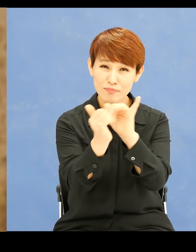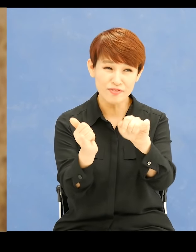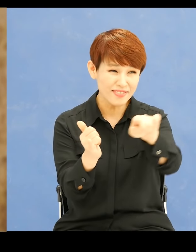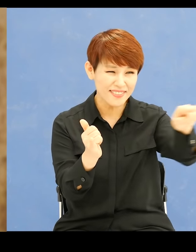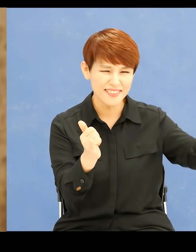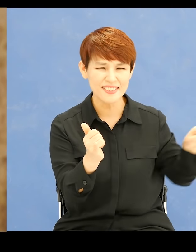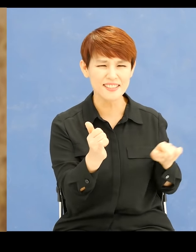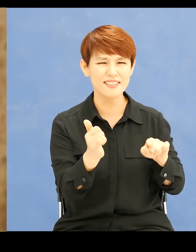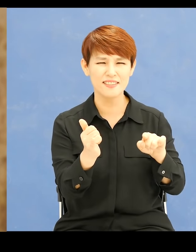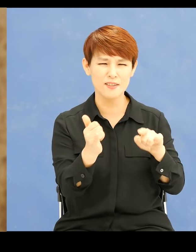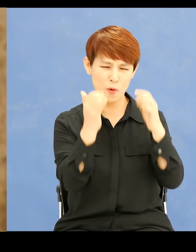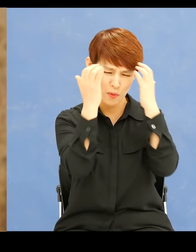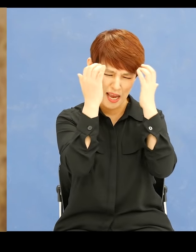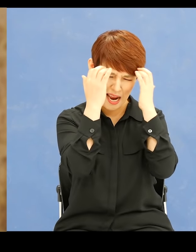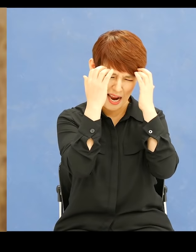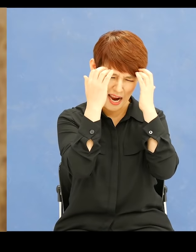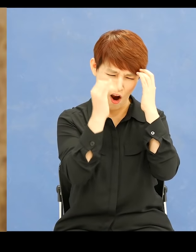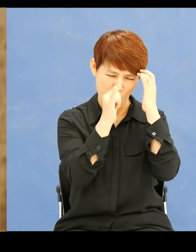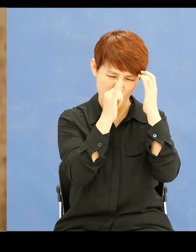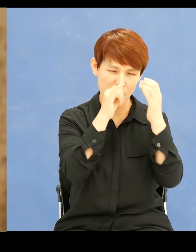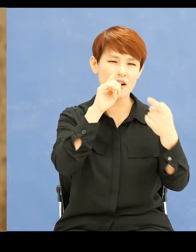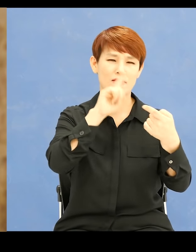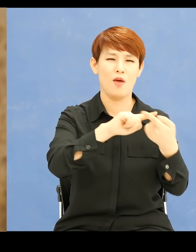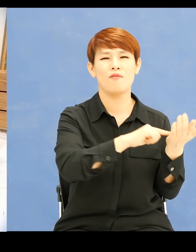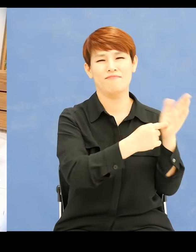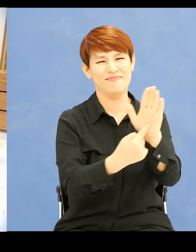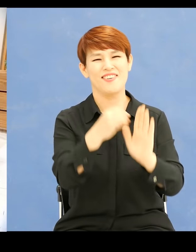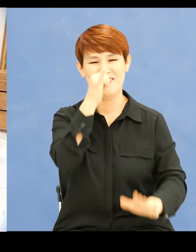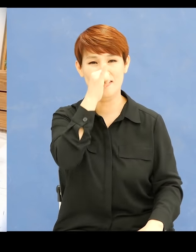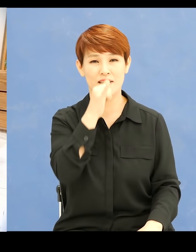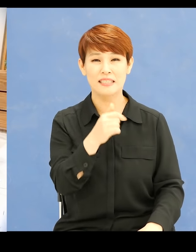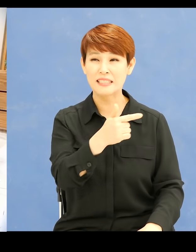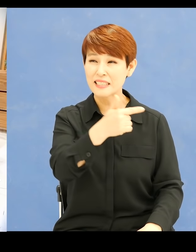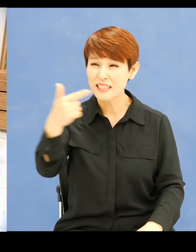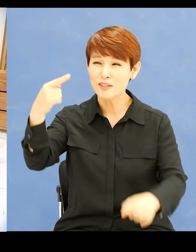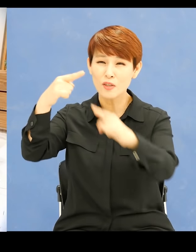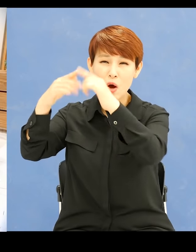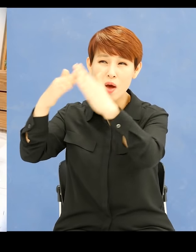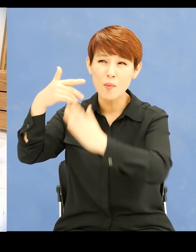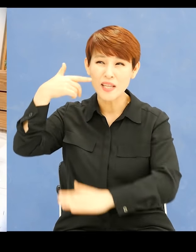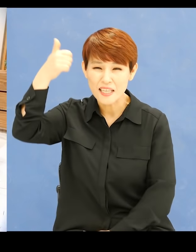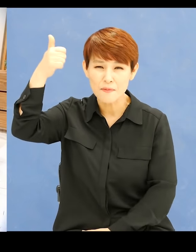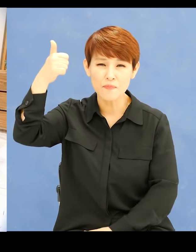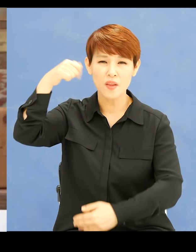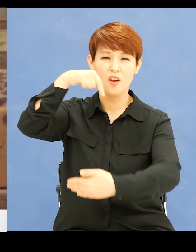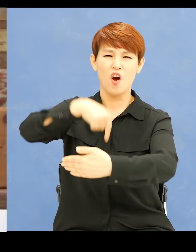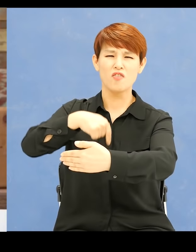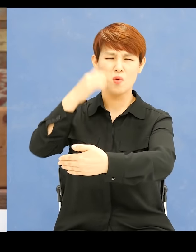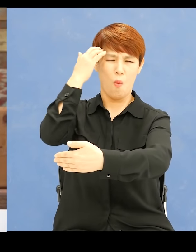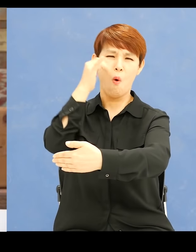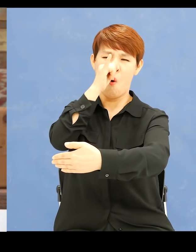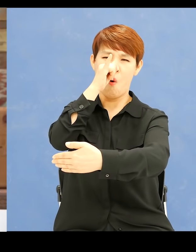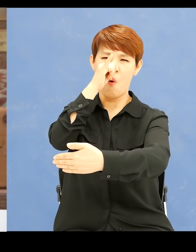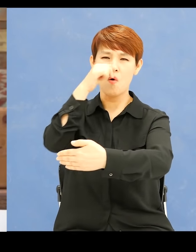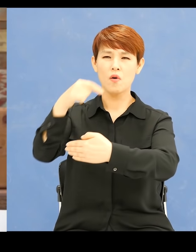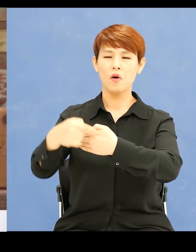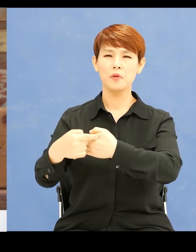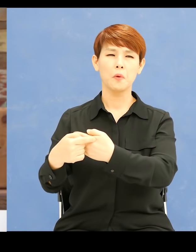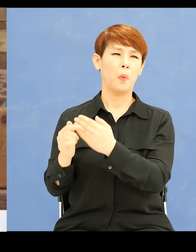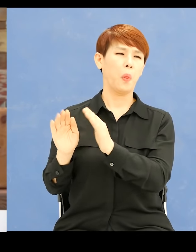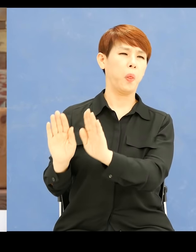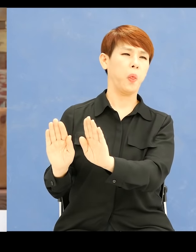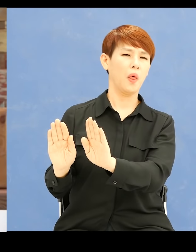때를 반드시 만나리라 생각합니다. 네, 그럴 것 같습니다. 오늘 진자매 어땠어요? 아들 은혜가 어땠어요? 저는 특히